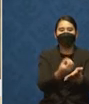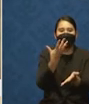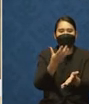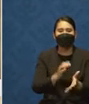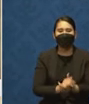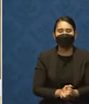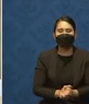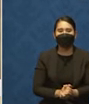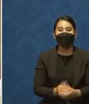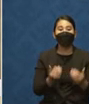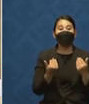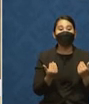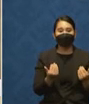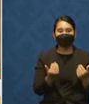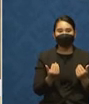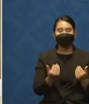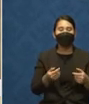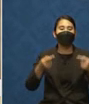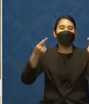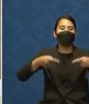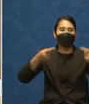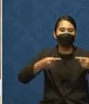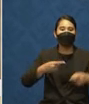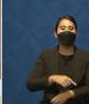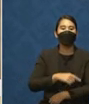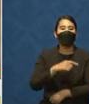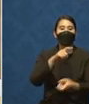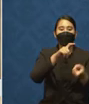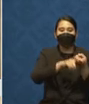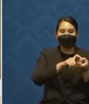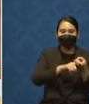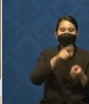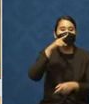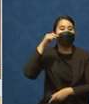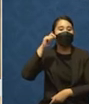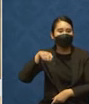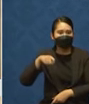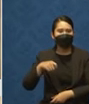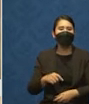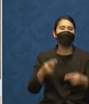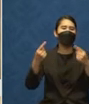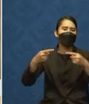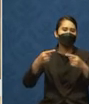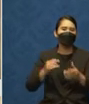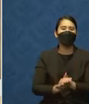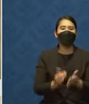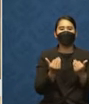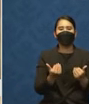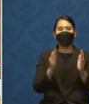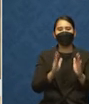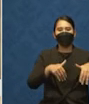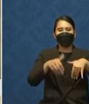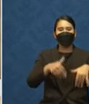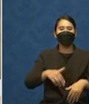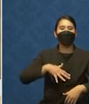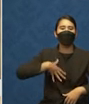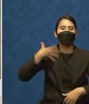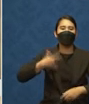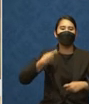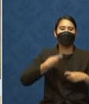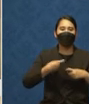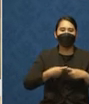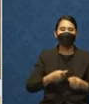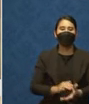ครับมีสงครามระหว่างรัสเซียกับยูเครนอีกยิ่งทำให้ประชาชนลำบากและอดอยากห